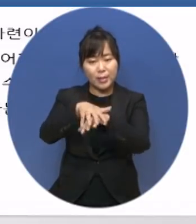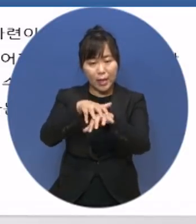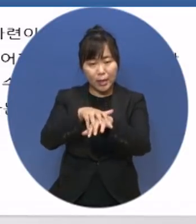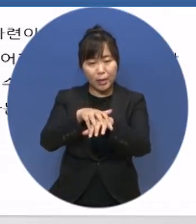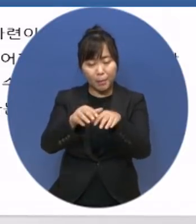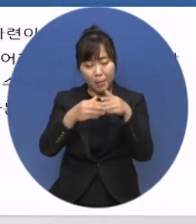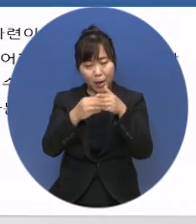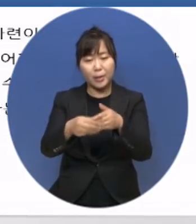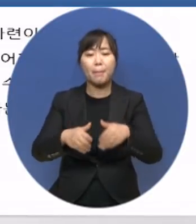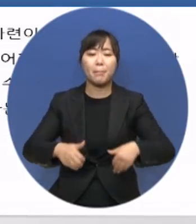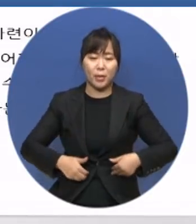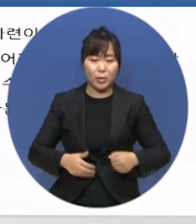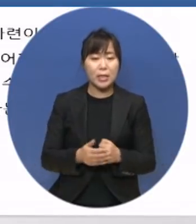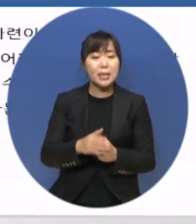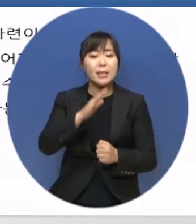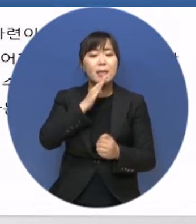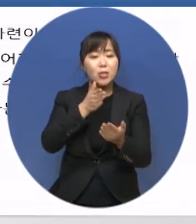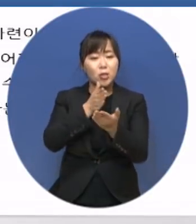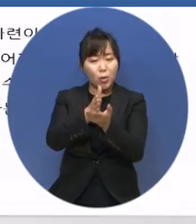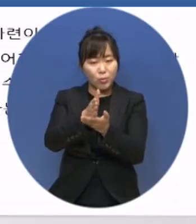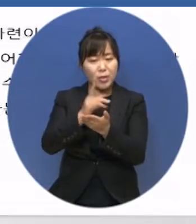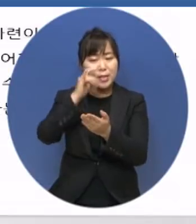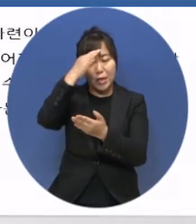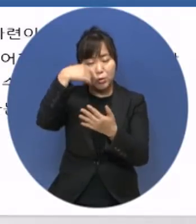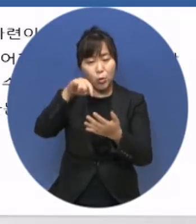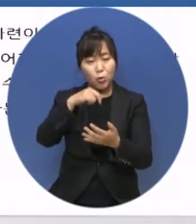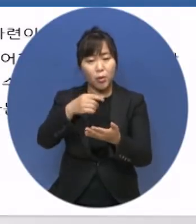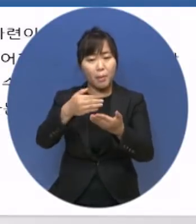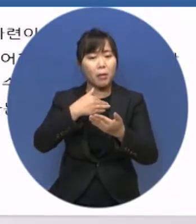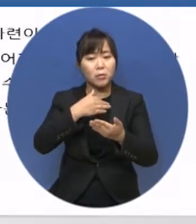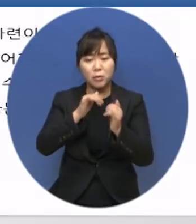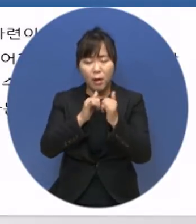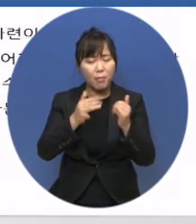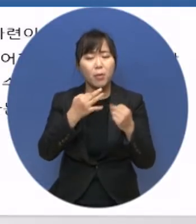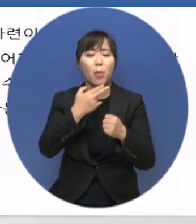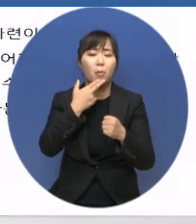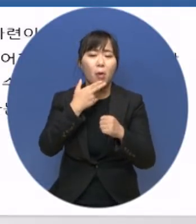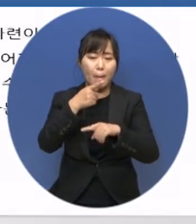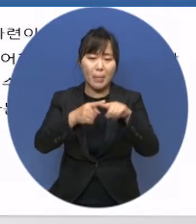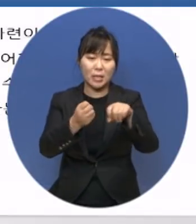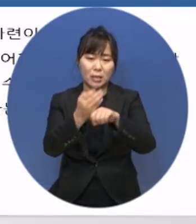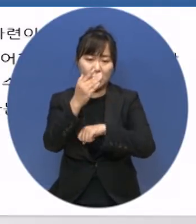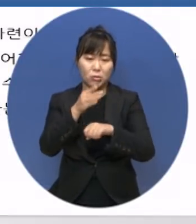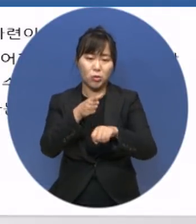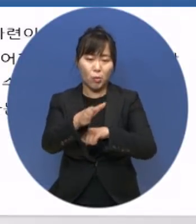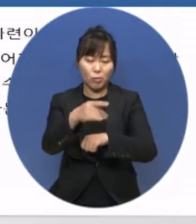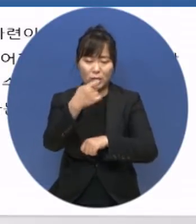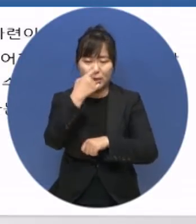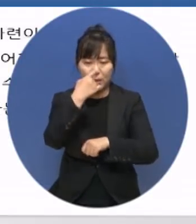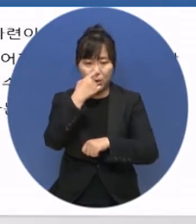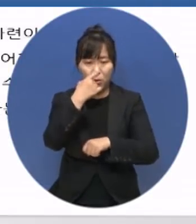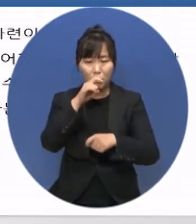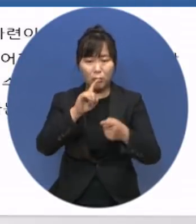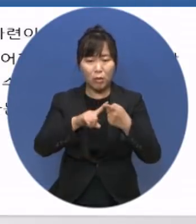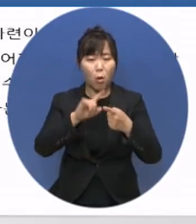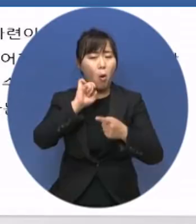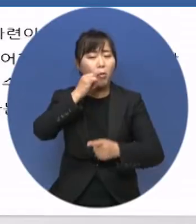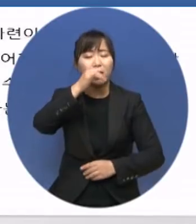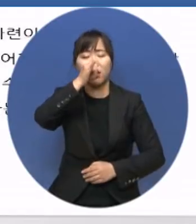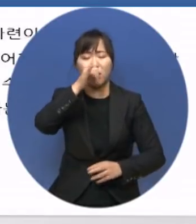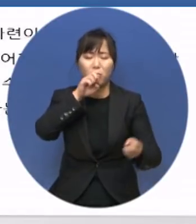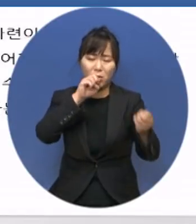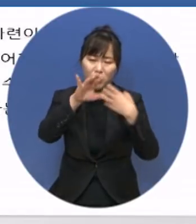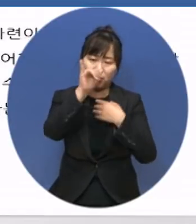같습니다. 실제 전문 예술 교육을 받은 경험은 높지 않았고 과반수 이상이 전문 예술 교육을 받는 것에 어려움이